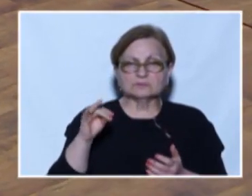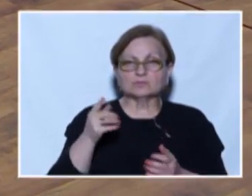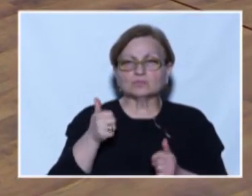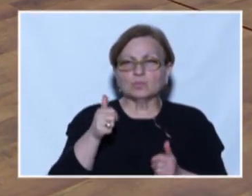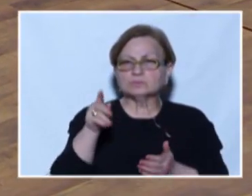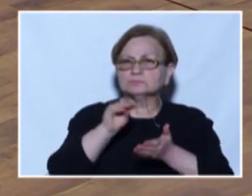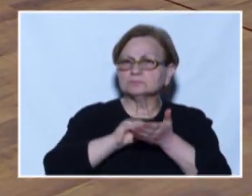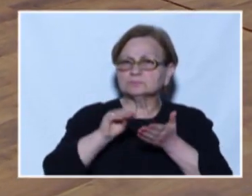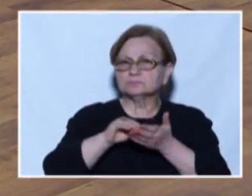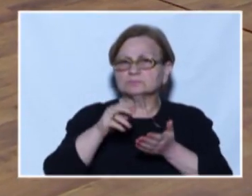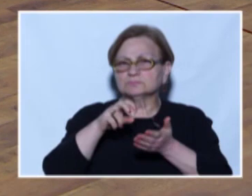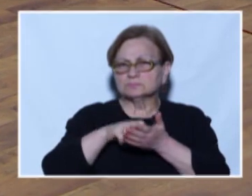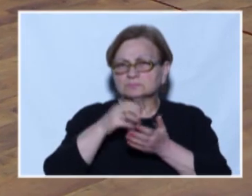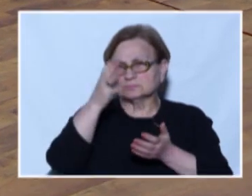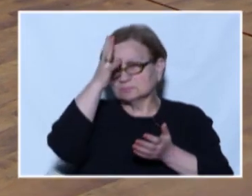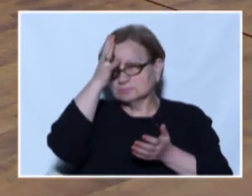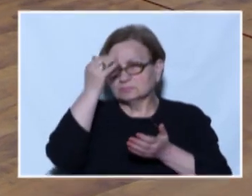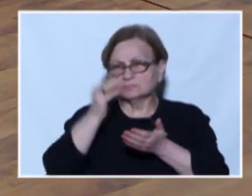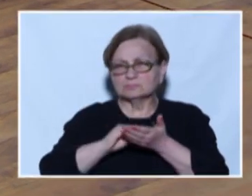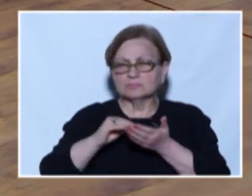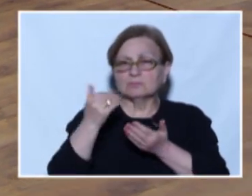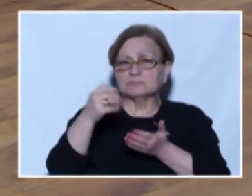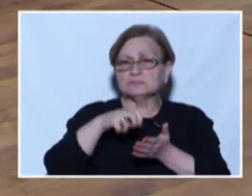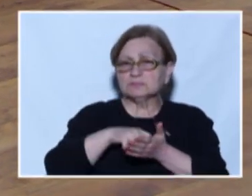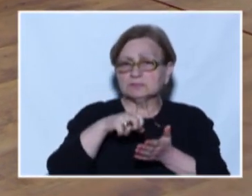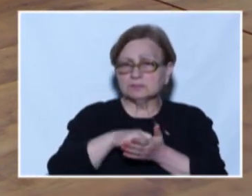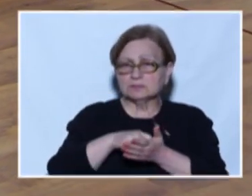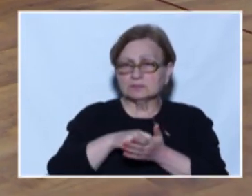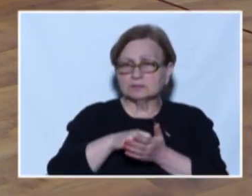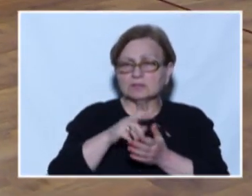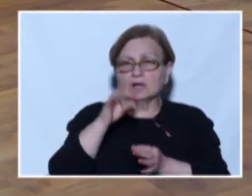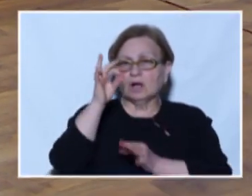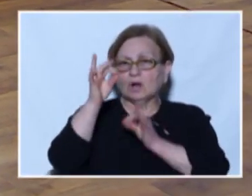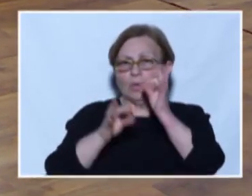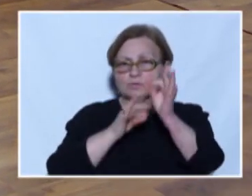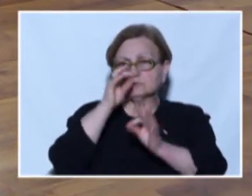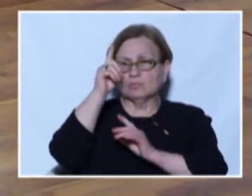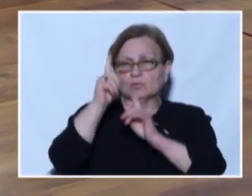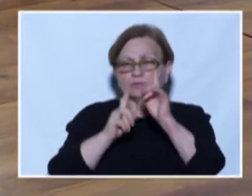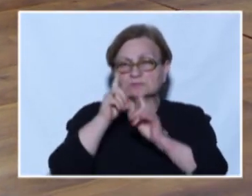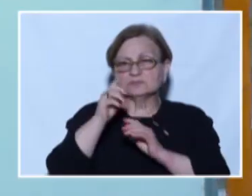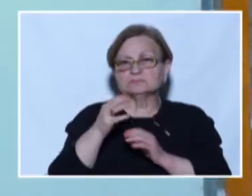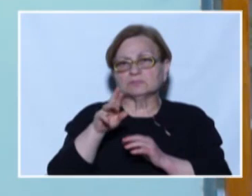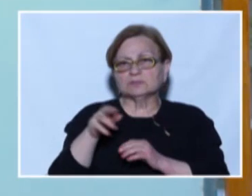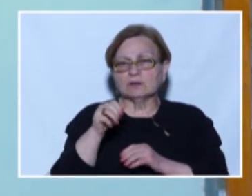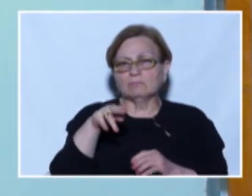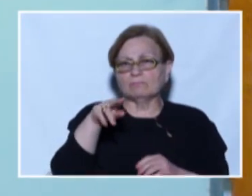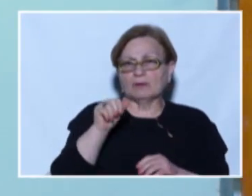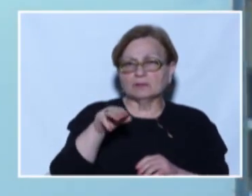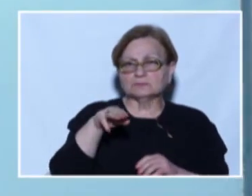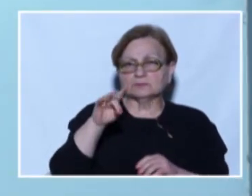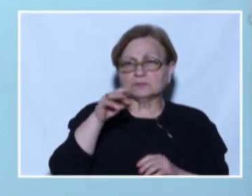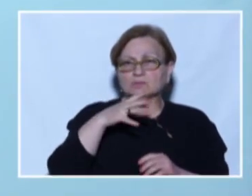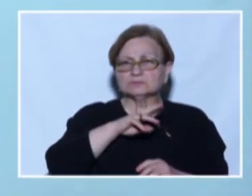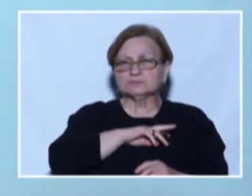პუბლიცისტს და ვისაუბრებთ მის შესანიშნავ წერილზე, რომელსაც ჰქვია კოსმოპოლიტიზმი და პატრიოტიზმი.